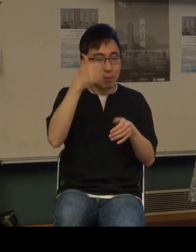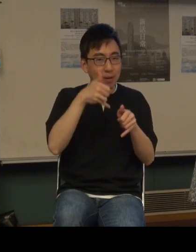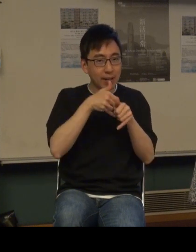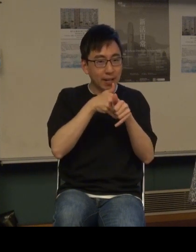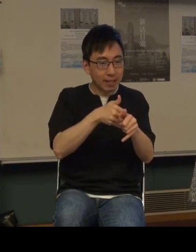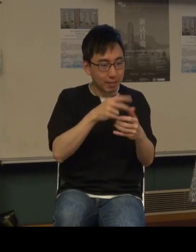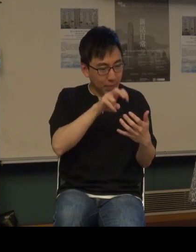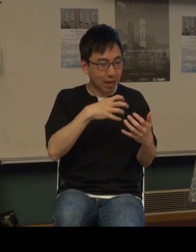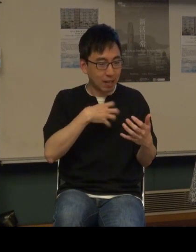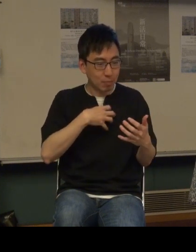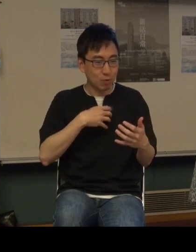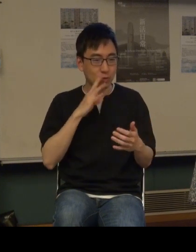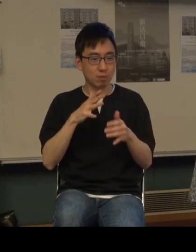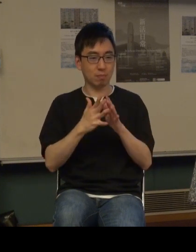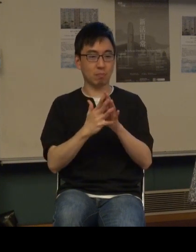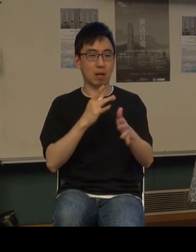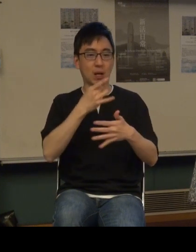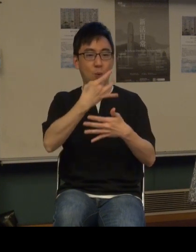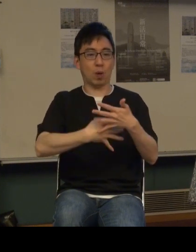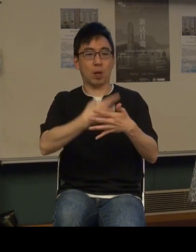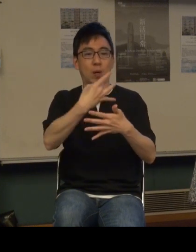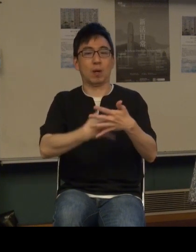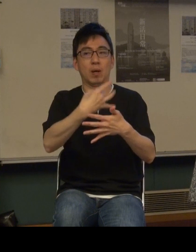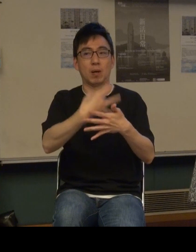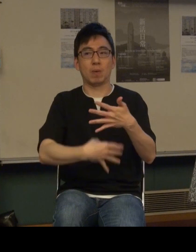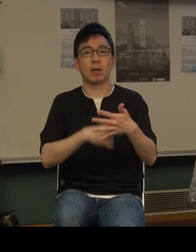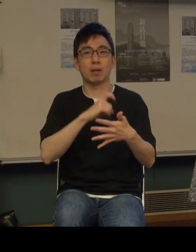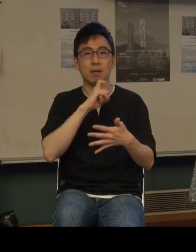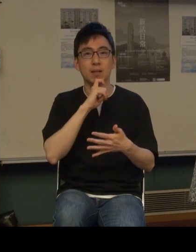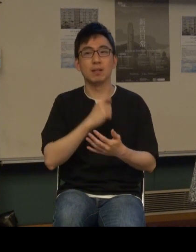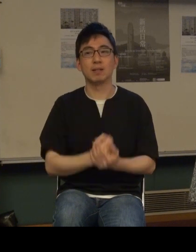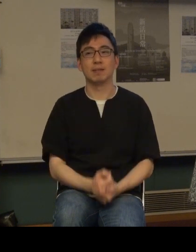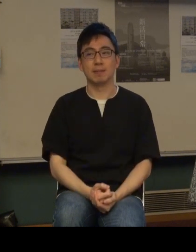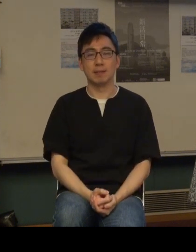有秩序嘅一個嘅設計。